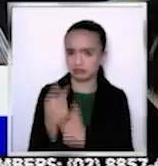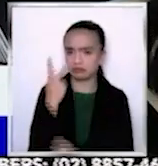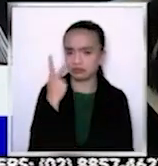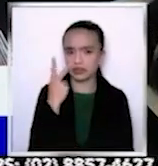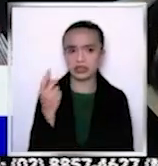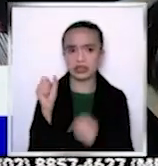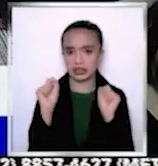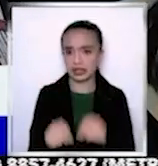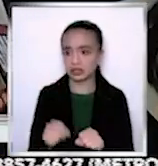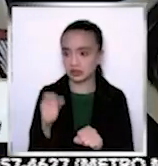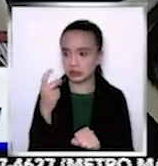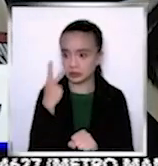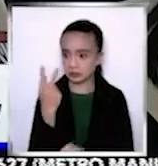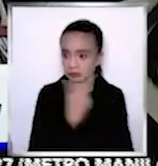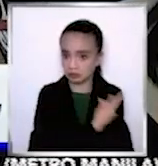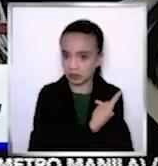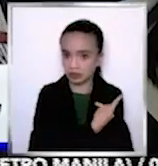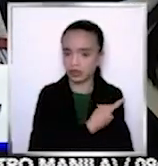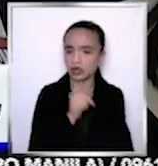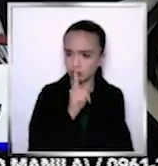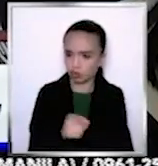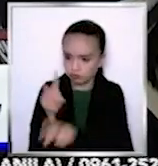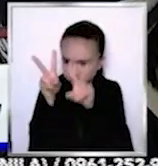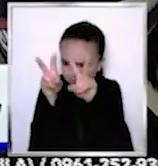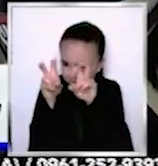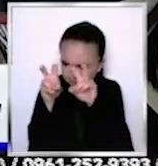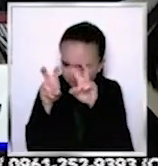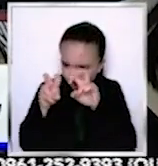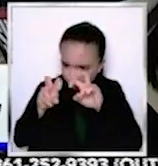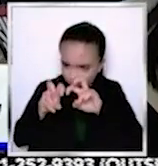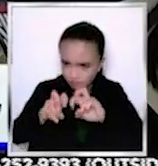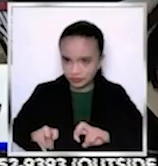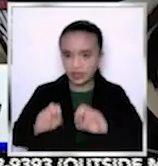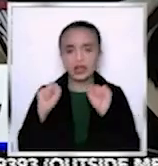bakuna ay pinag-aralan na mabuti yan. At we can see that